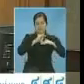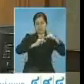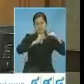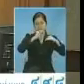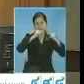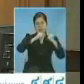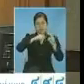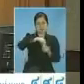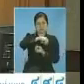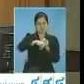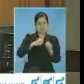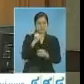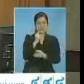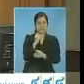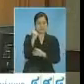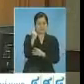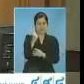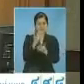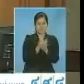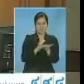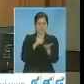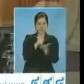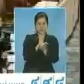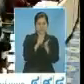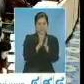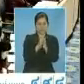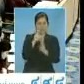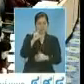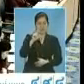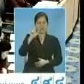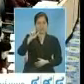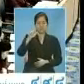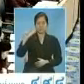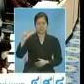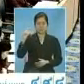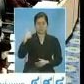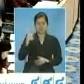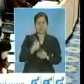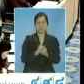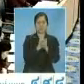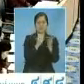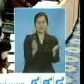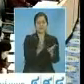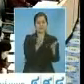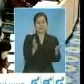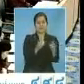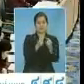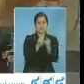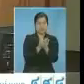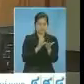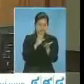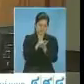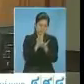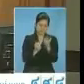ค่ะสำหรับการลงทุนภายใต้วงเงิน2ล้านล้านนั้นนะคะนอกจากนี้ยังมีการเสริมด้วยงบประมาณประจำ